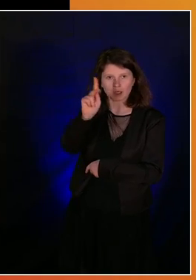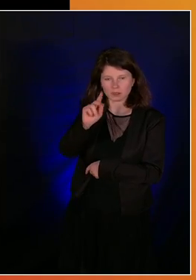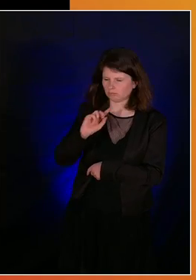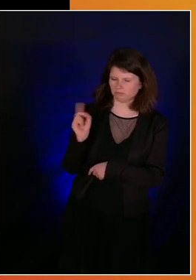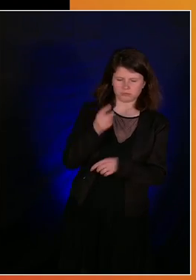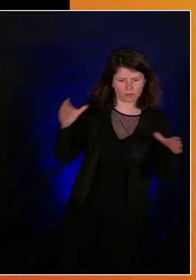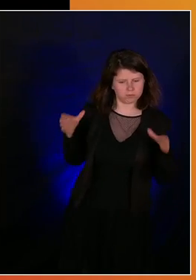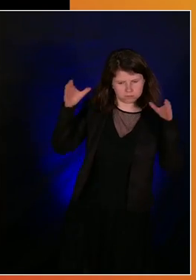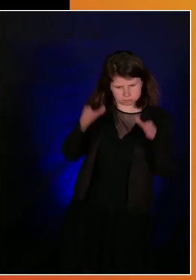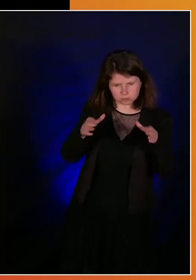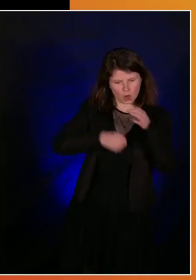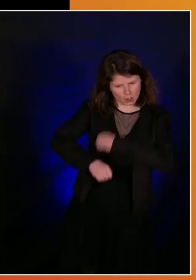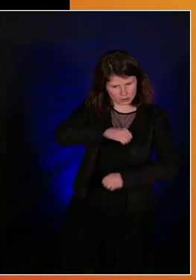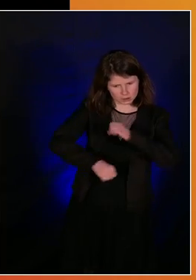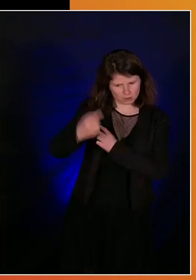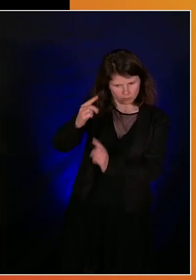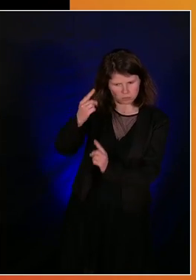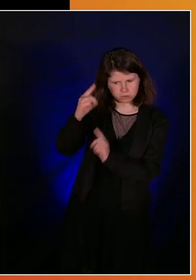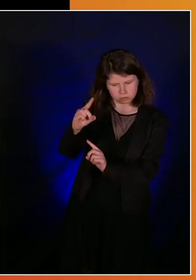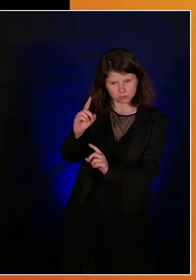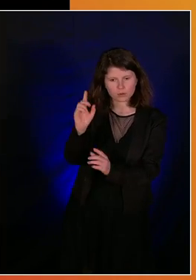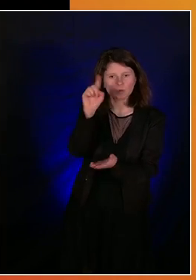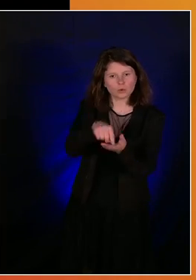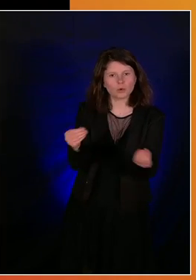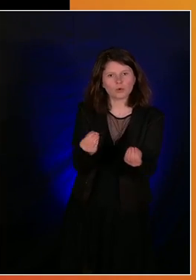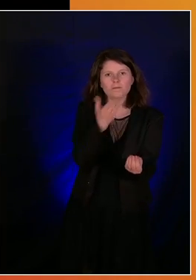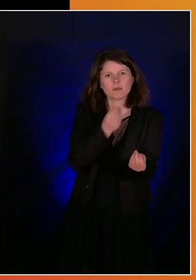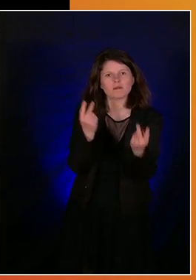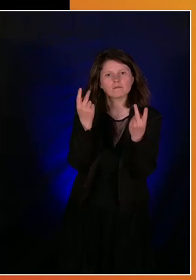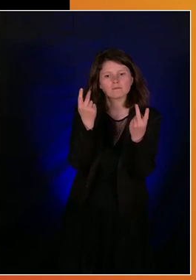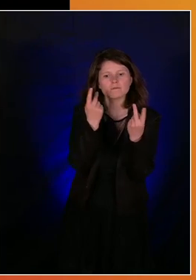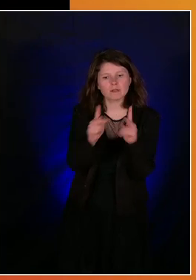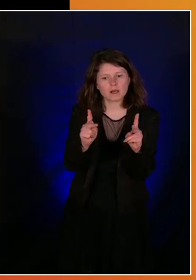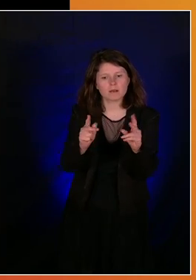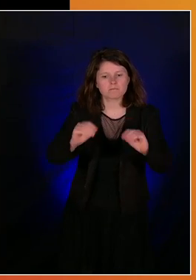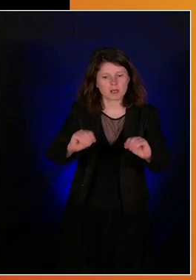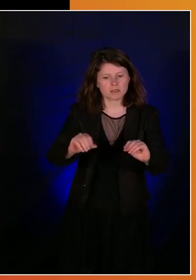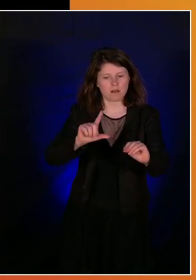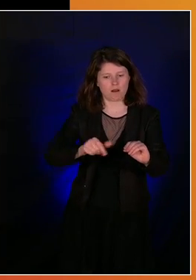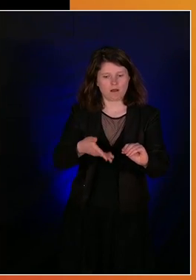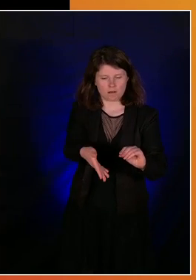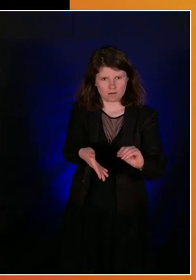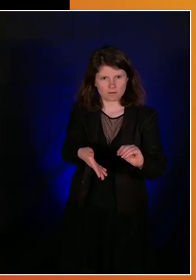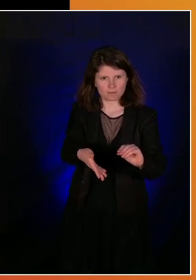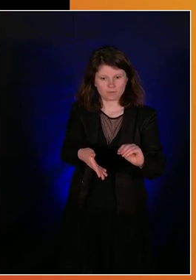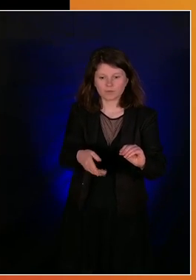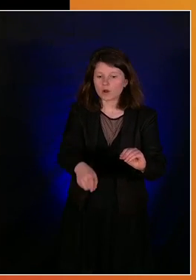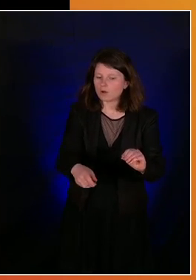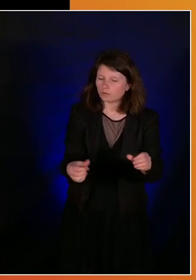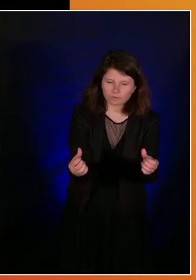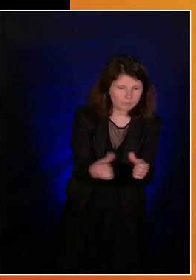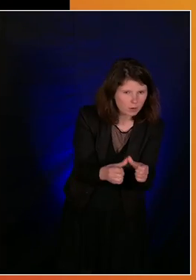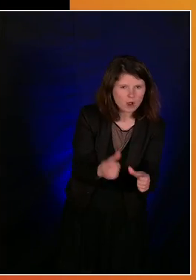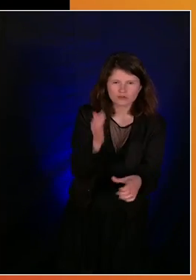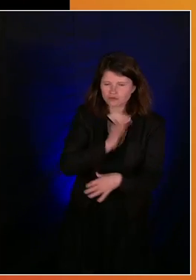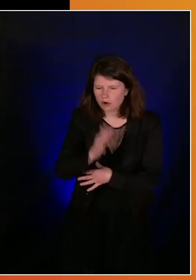mobilisés et ont organisé cette lutte devant le magasin de belleeville ils ont ils ont chanté scandé ris sur le piquet et nos liens